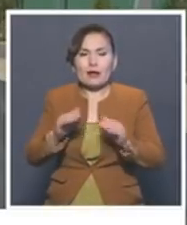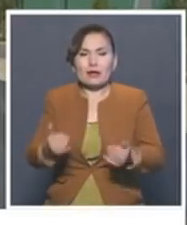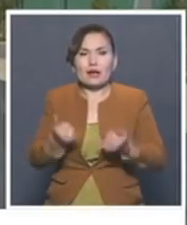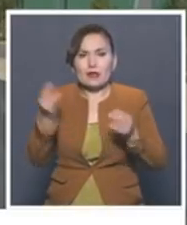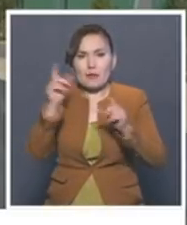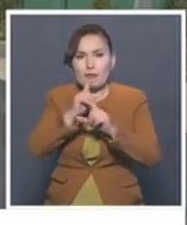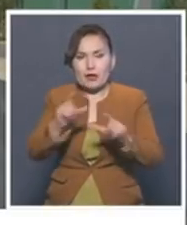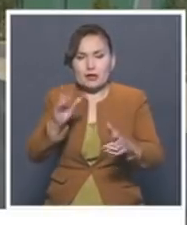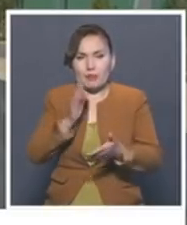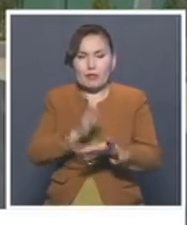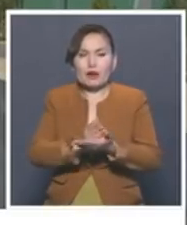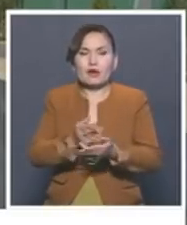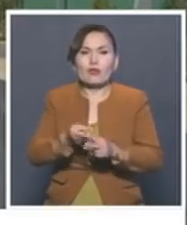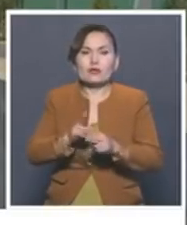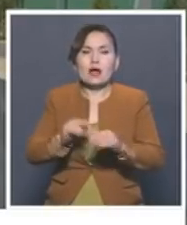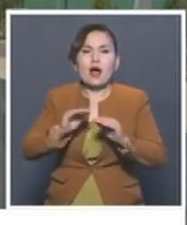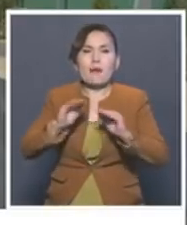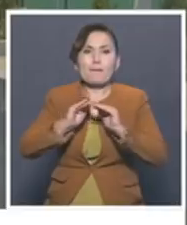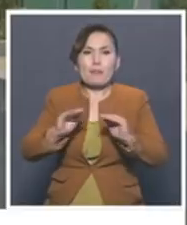он жақтағы жанды